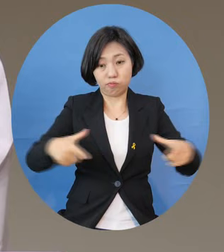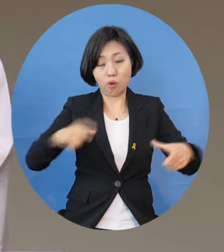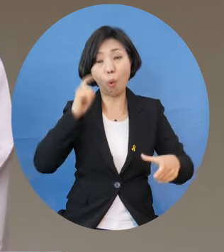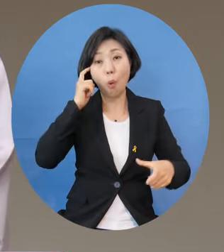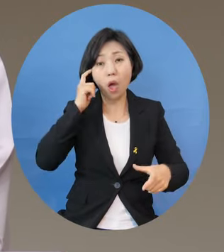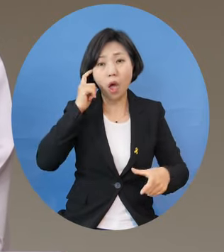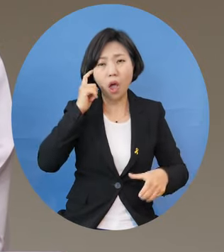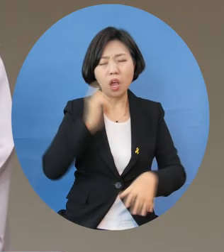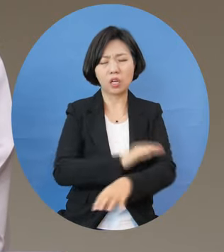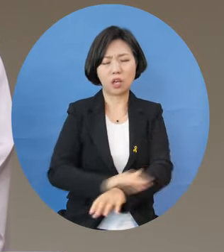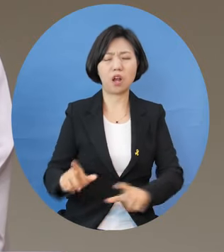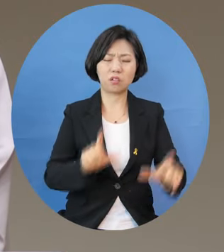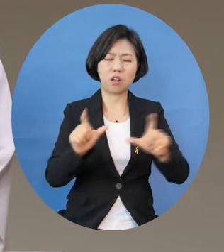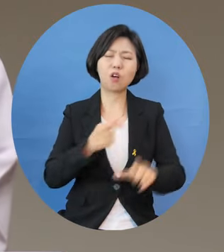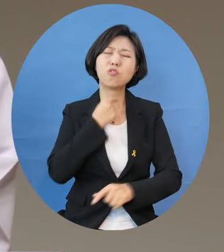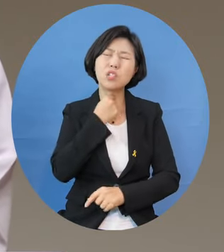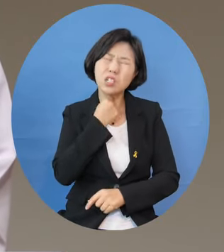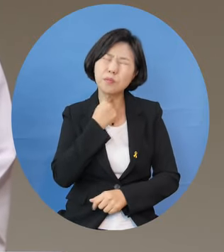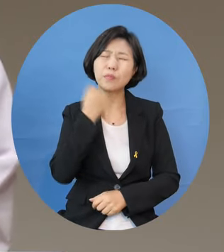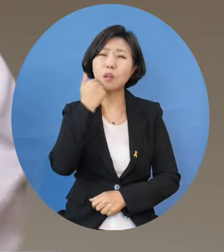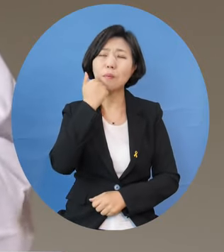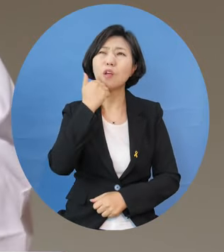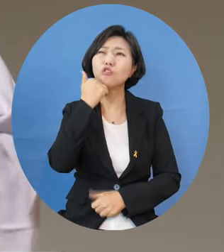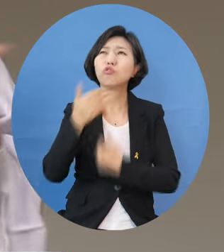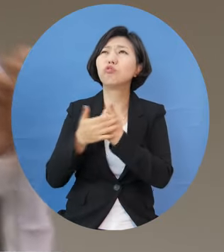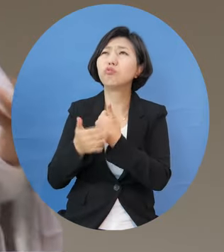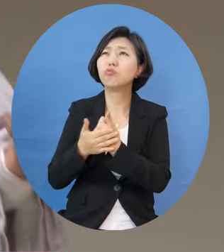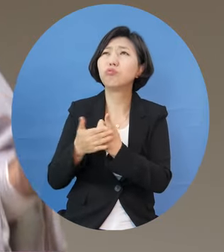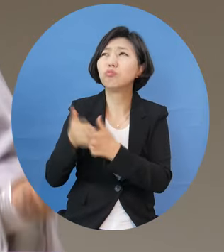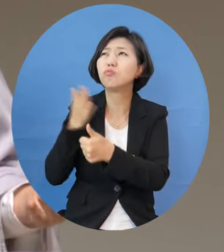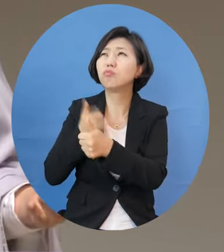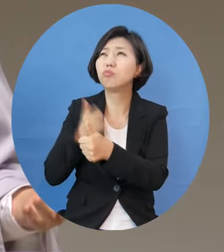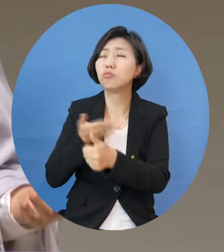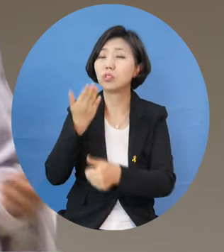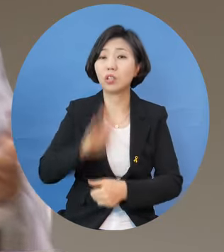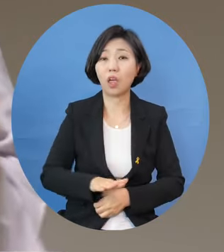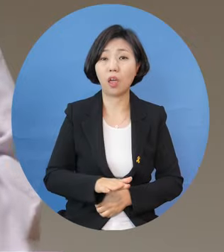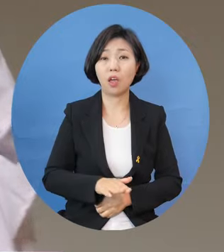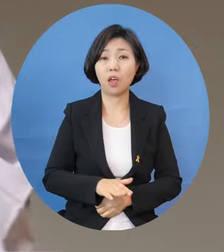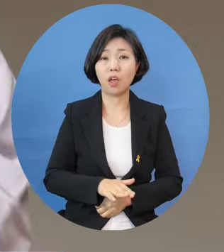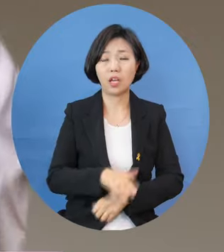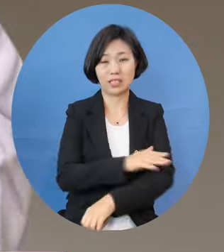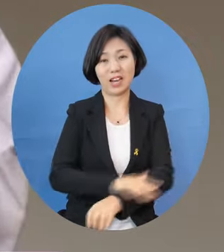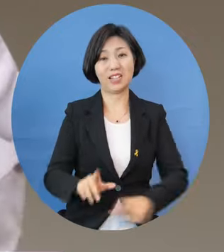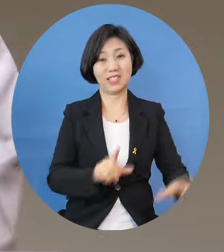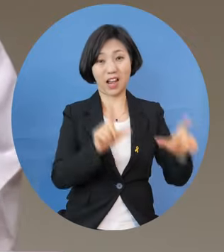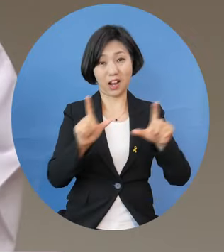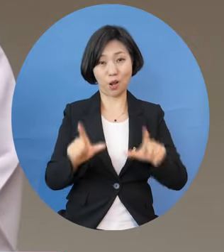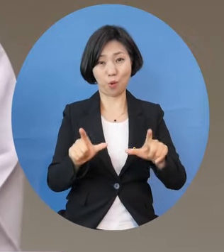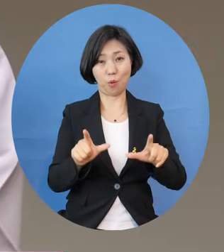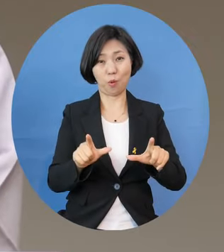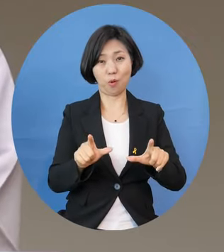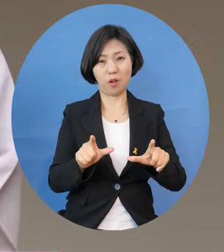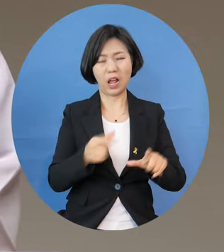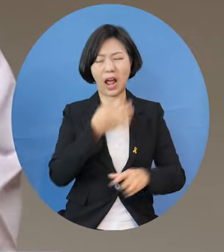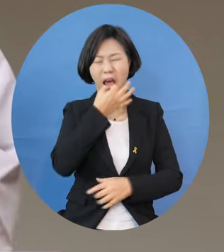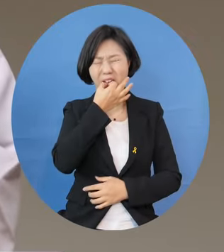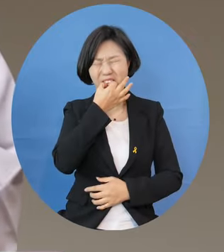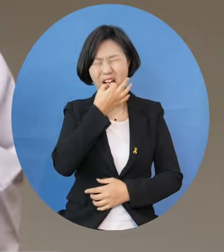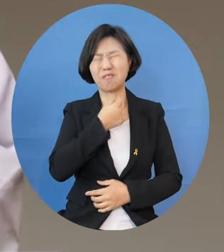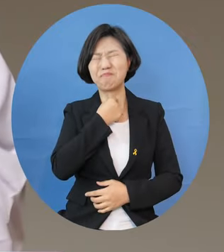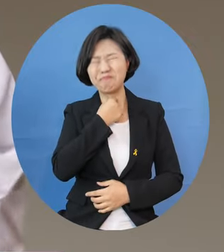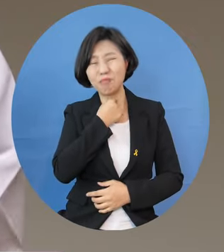싶으니까 누구한테 자꾸 빌고 기대잖아. 그죠? 근데 먹고 살만한 나라에서는 뭐 욕심으로 비는 건 있지만은